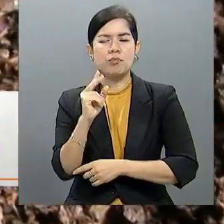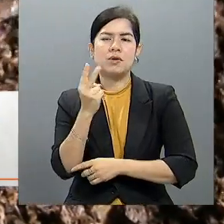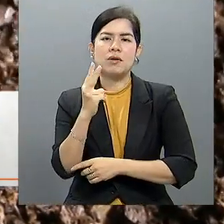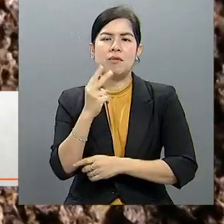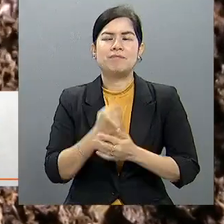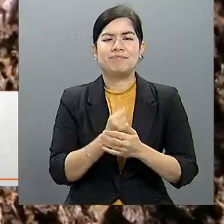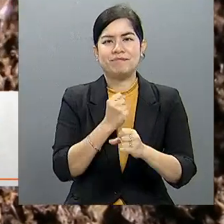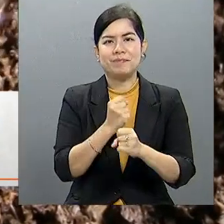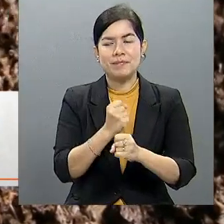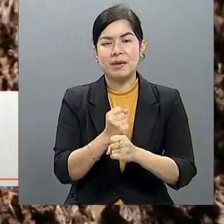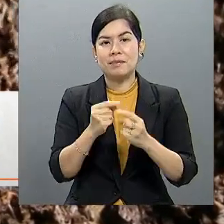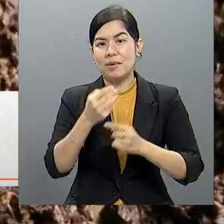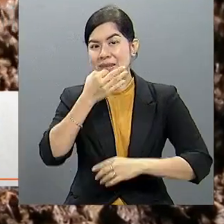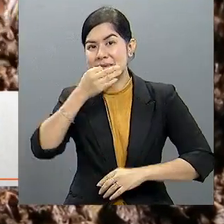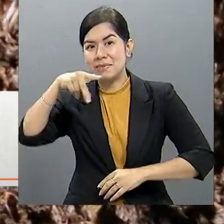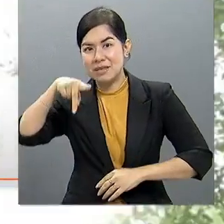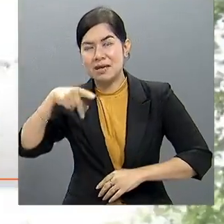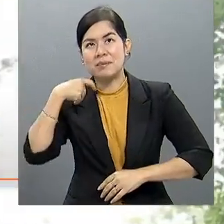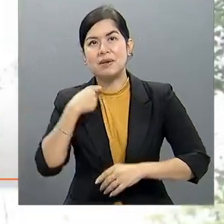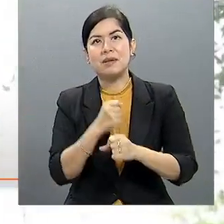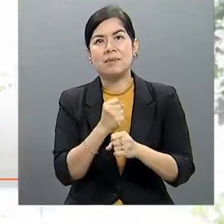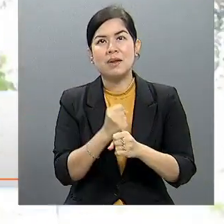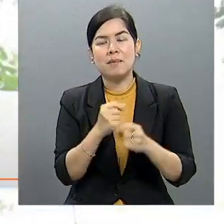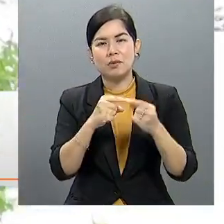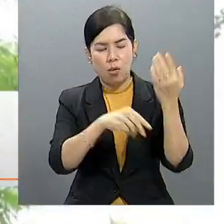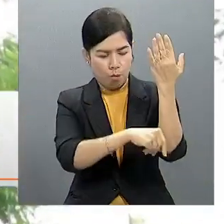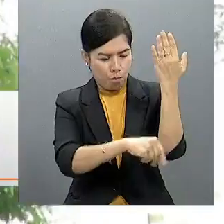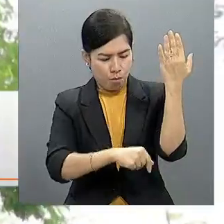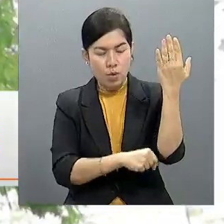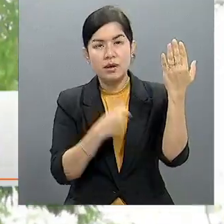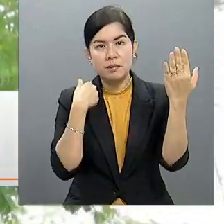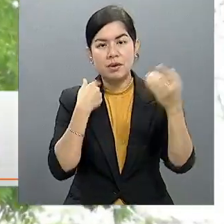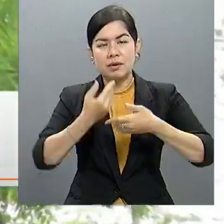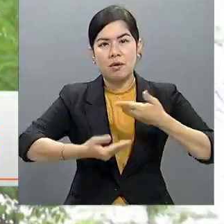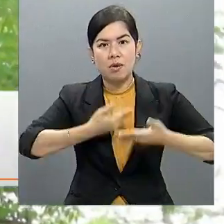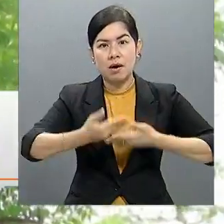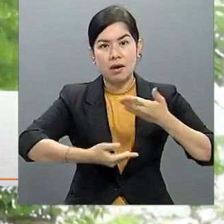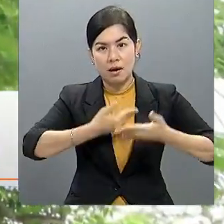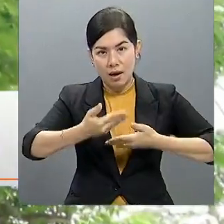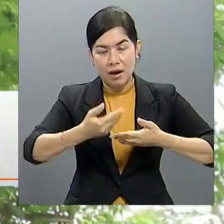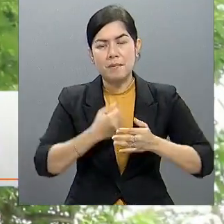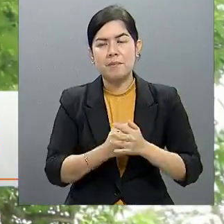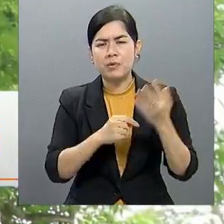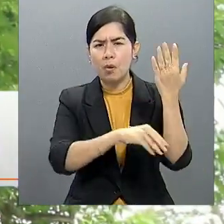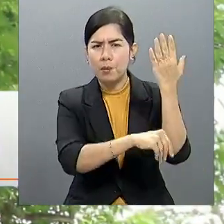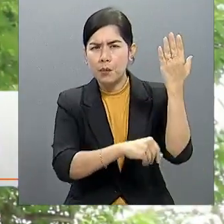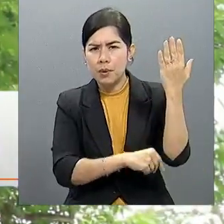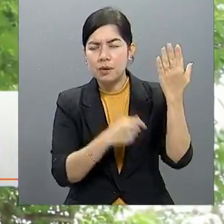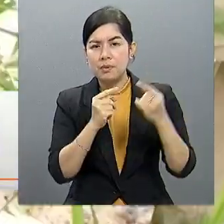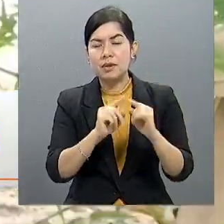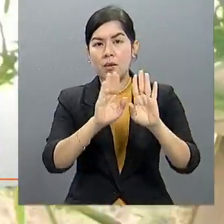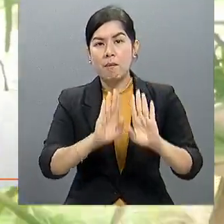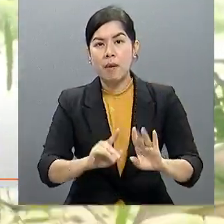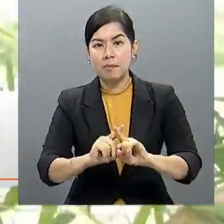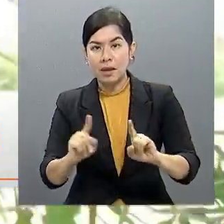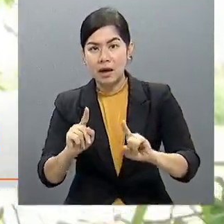ด้วยการผลิตปุ๋ยมูลใส่เดือนขายและส่งททำให้ปุ๋ยมใส่เดอนของคณนฐพลเต แตกต่างจากที่อื่น ๆเพราเป